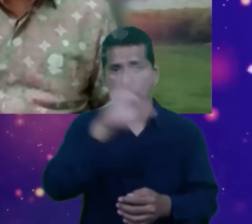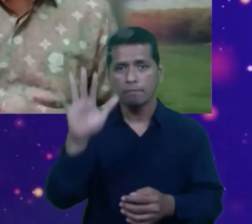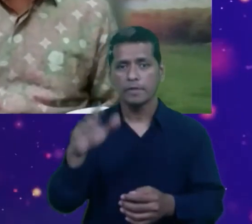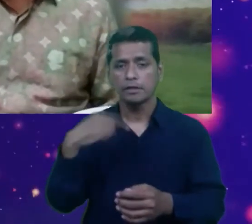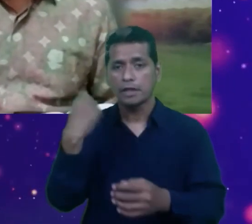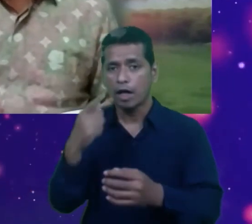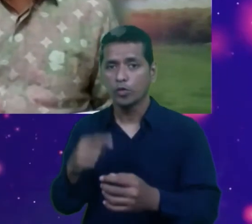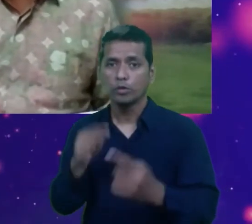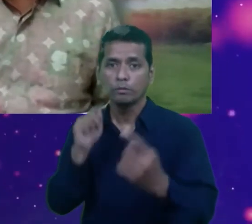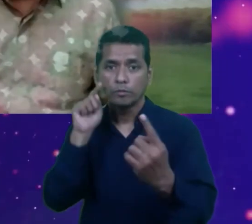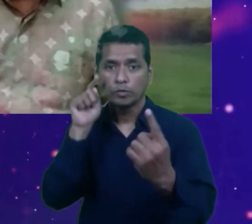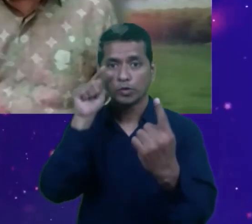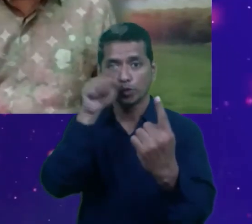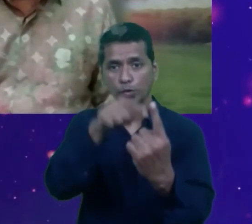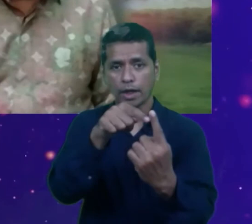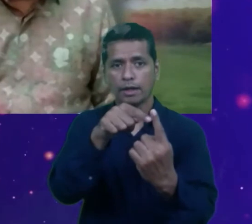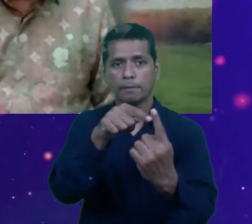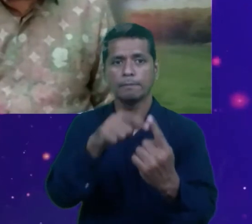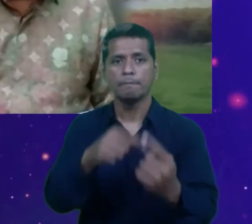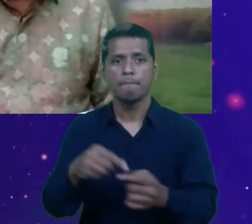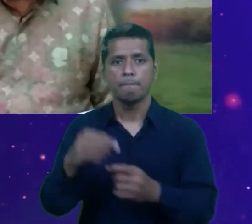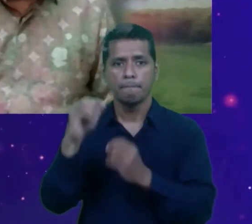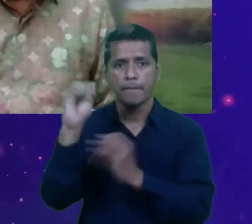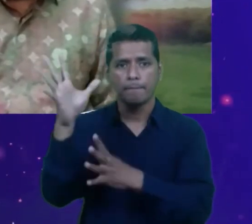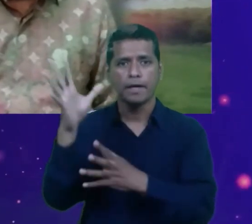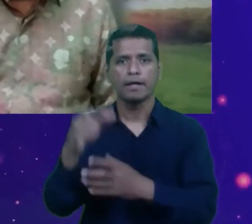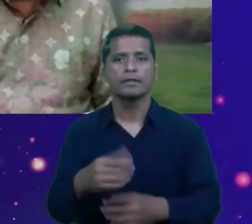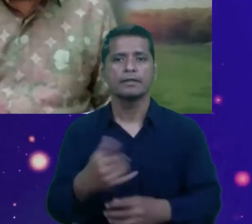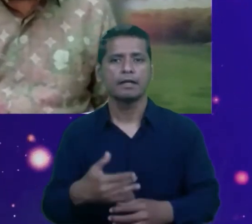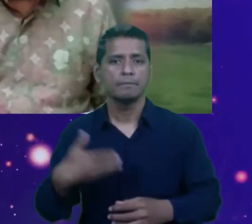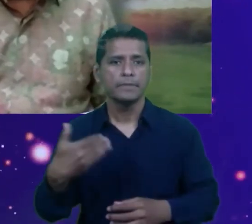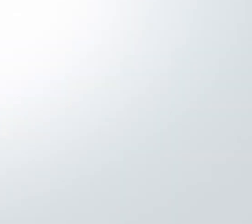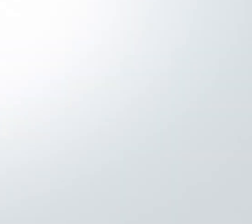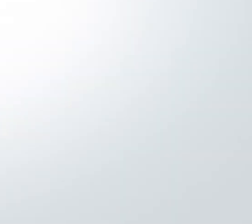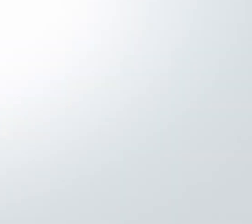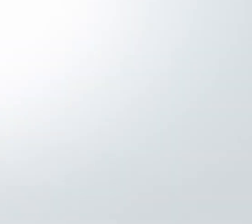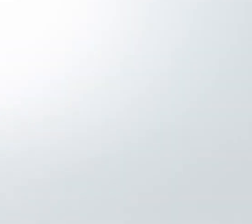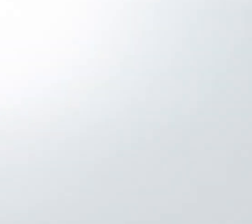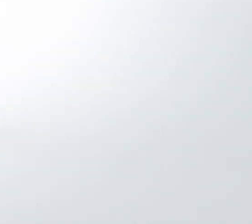untuk malam ini. Terima kasih. Terima kasih, Pendeta. Kita lanjut ke pertanyaan berikutnya.